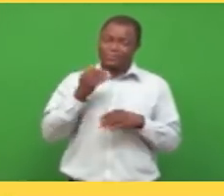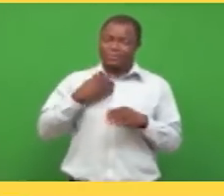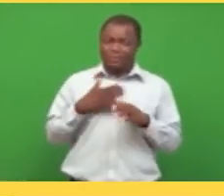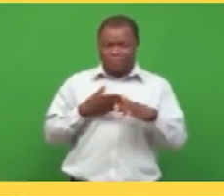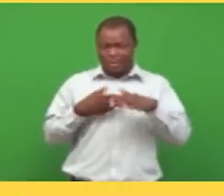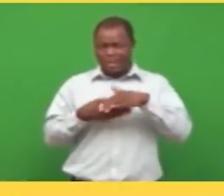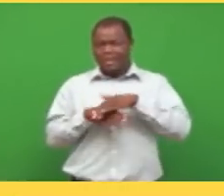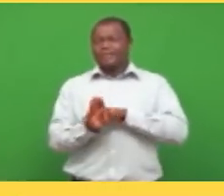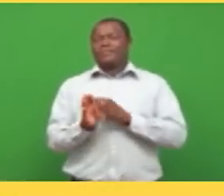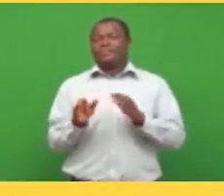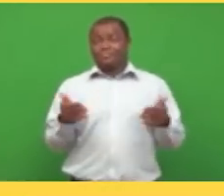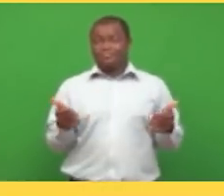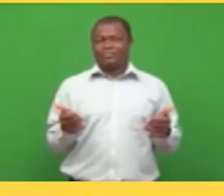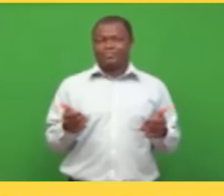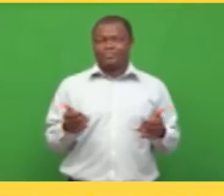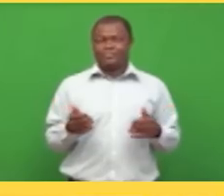makukutu